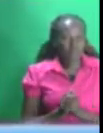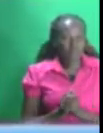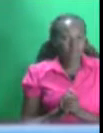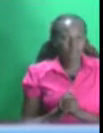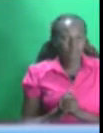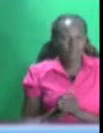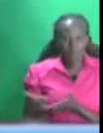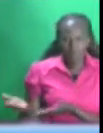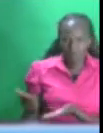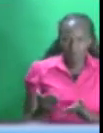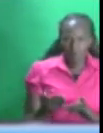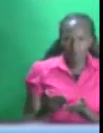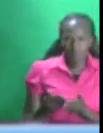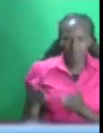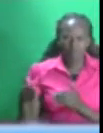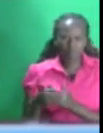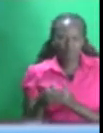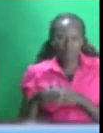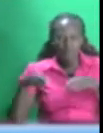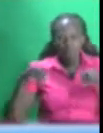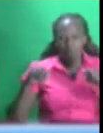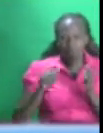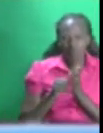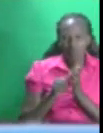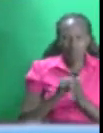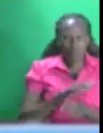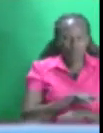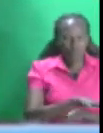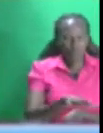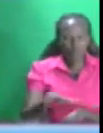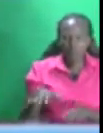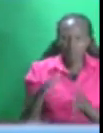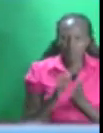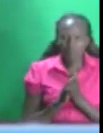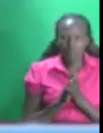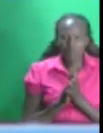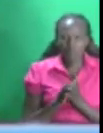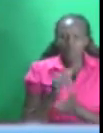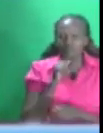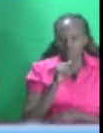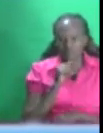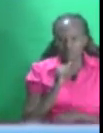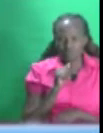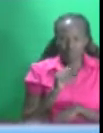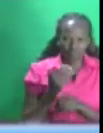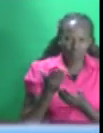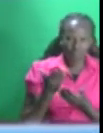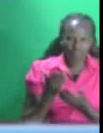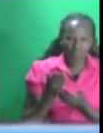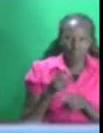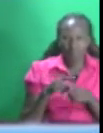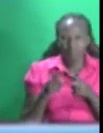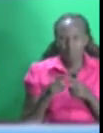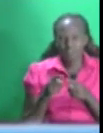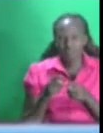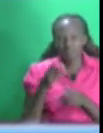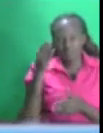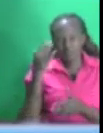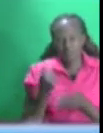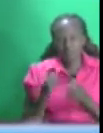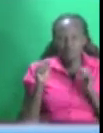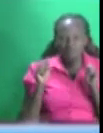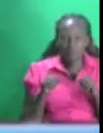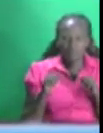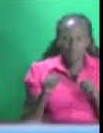Karibia kila kona unga wa mahindi umetamalaki. Hata hivyo hali si shwari kama inavyoonekana hapa, kwani uwezekano